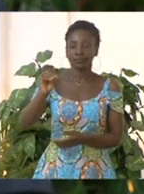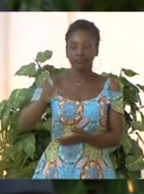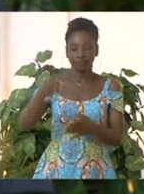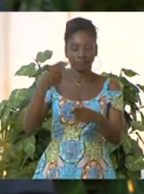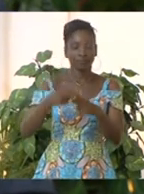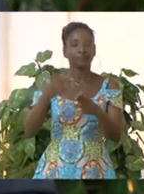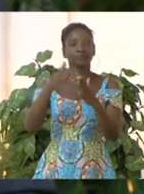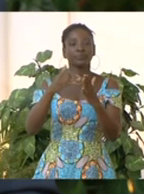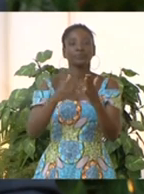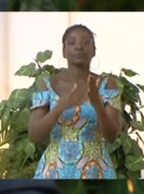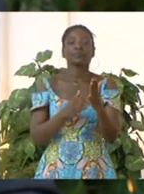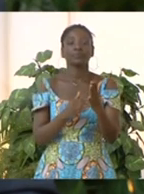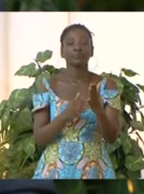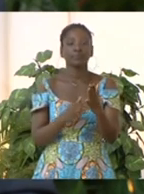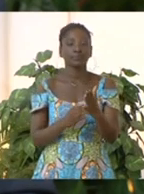inscrit,